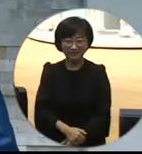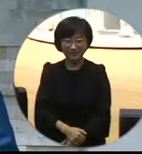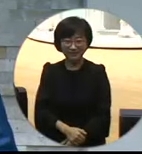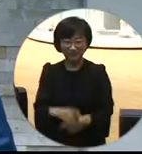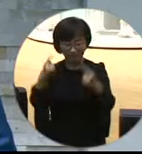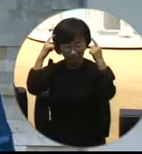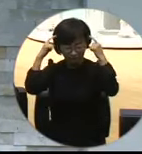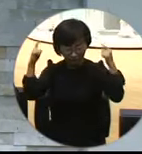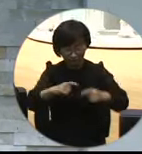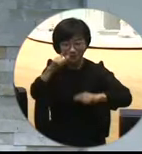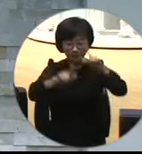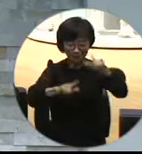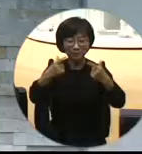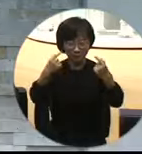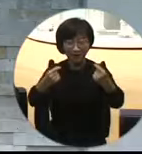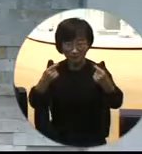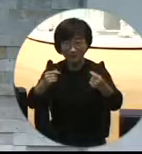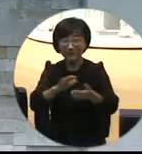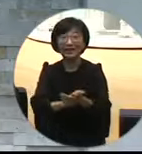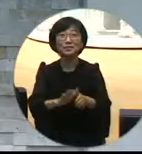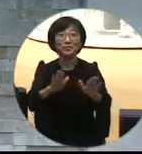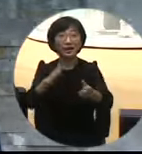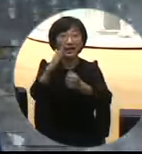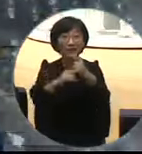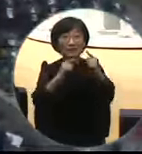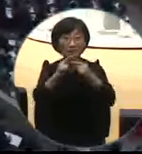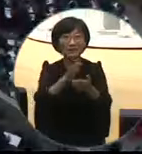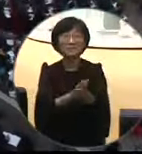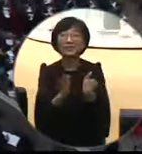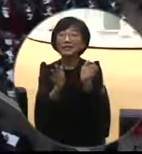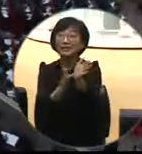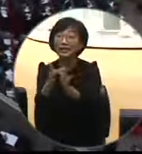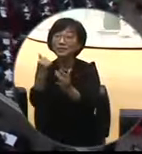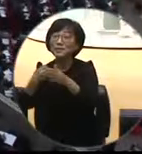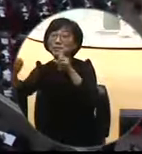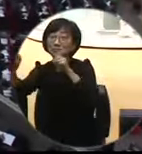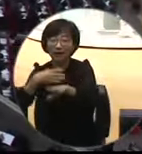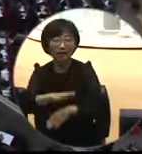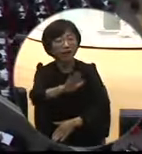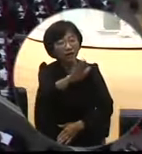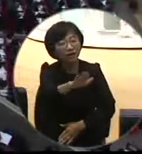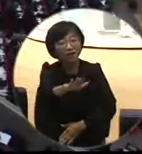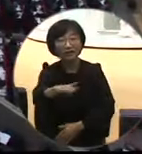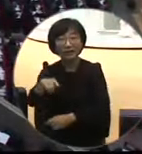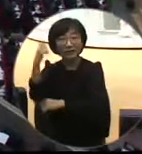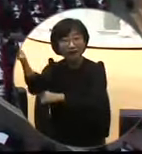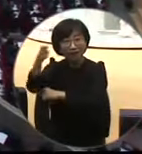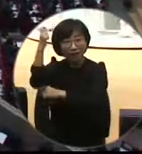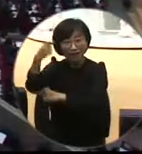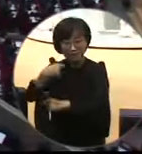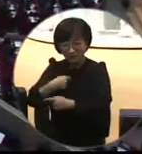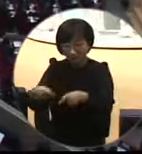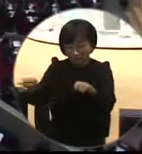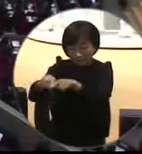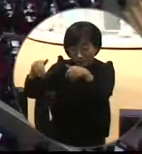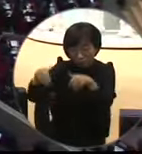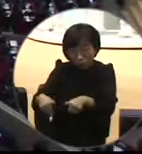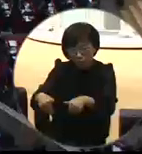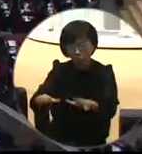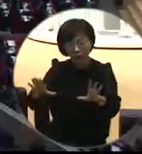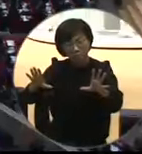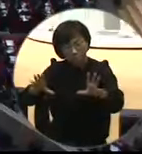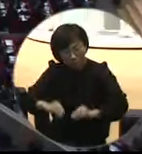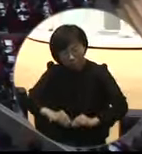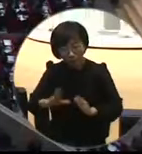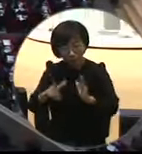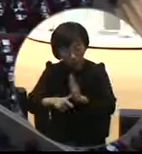자, 3절로 5절을 보세요. 예수께서 대답하여 이르시되 다윗이 자기 및 자기와 함께한 자들이 시장할 때에 한